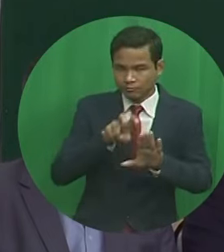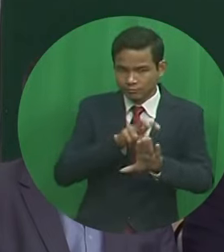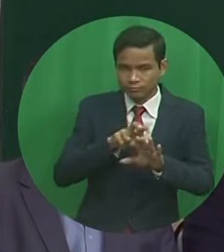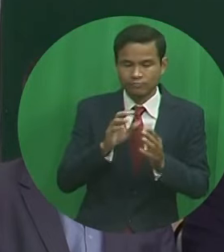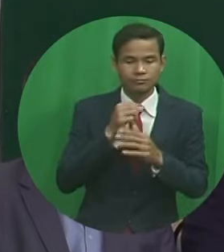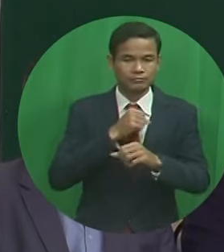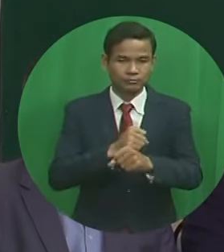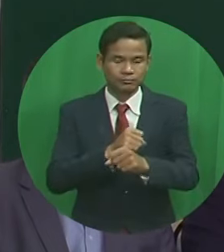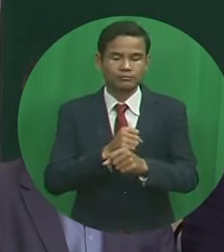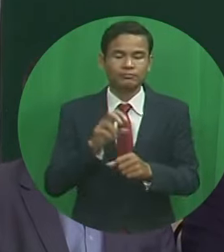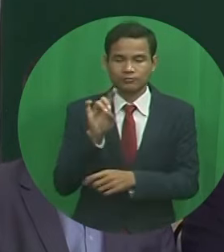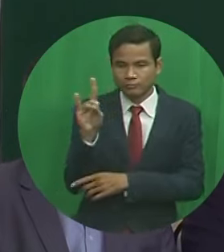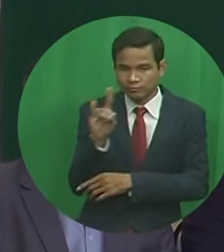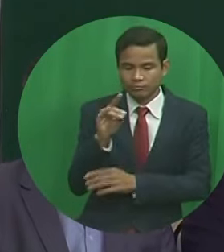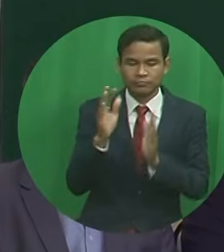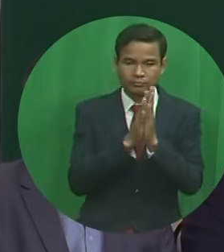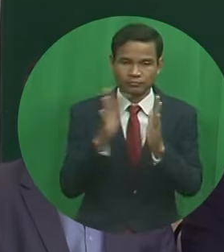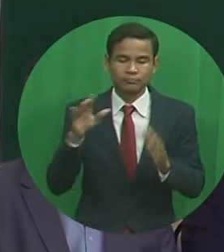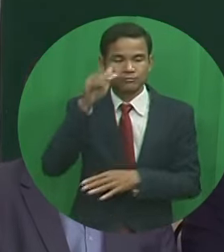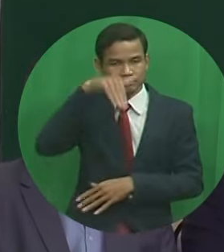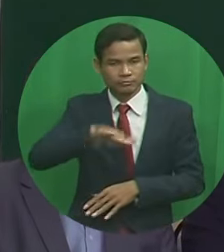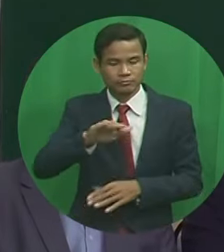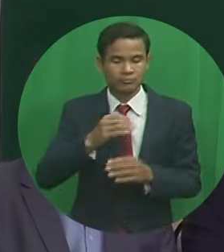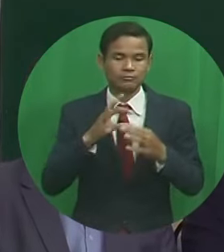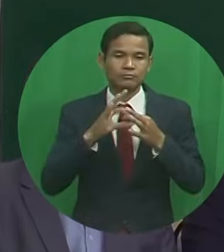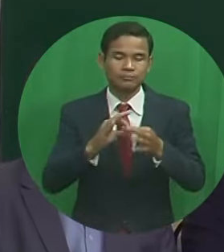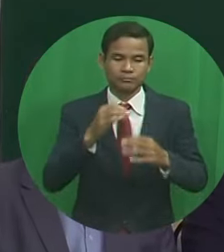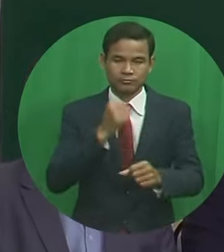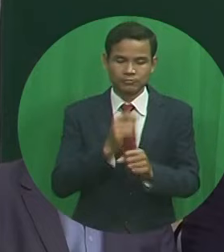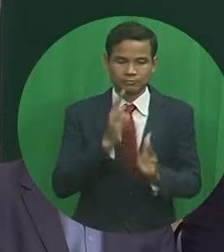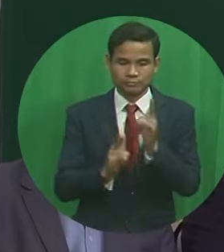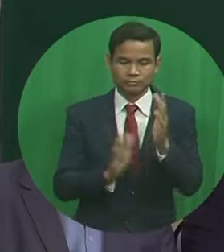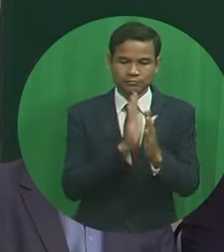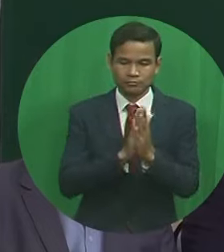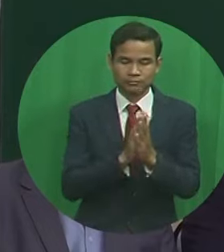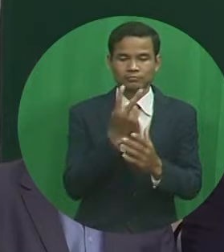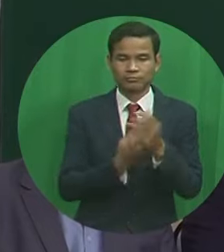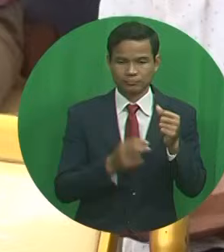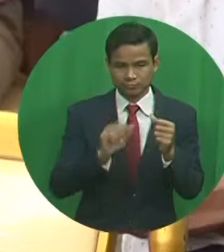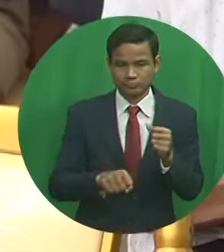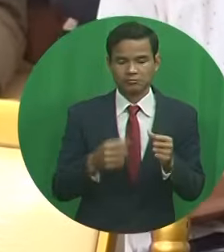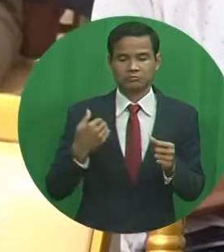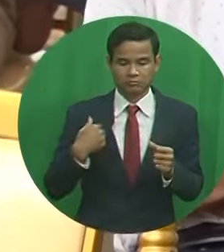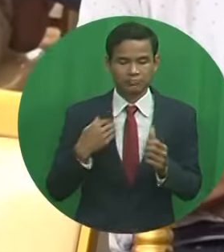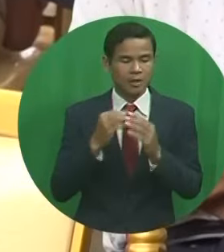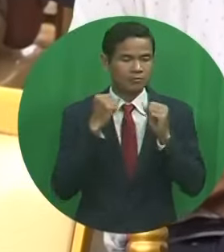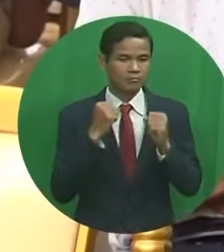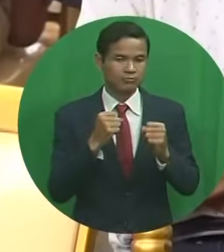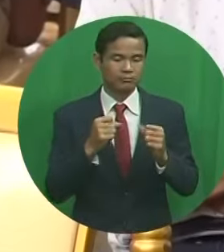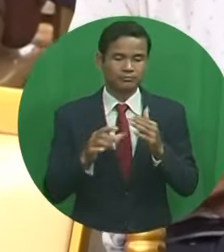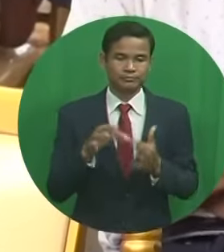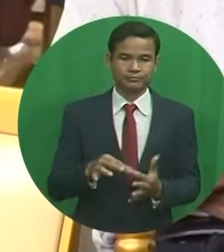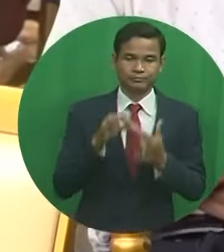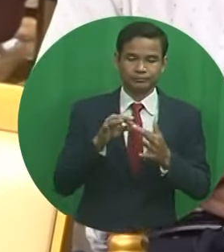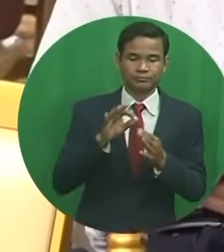ពារសត្វព្រៃសត្វដំរីព្រមទាំងបន្តកិច្ចសហប្រតិបត្តិការនៃប្រទេសទាំងពីរឲ្យកាន់តែរឹងមាំជាពិសេសវិ